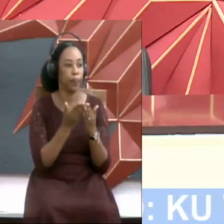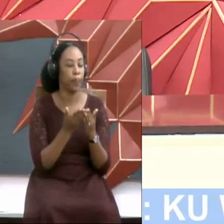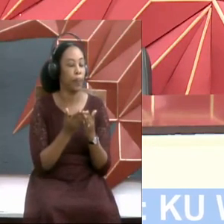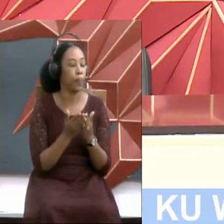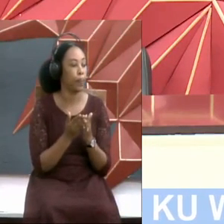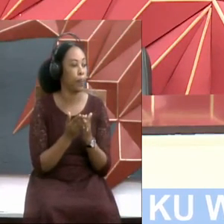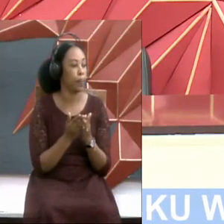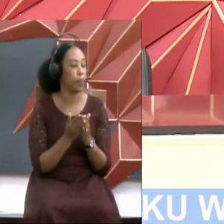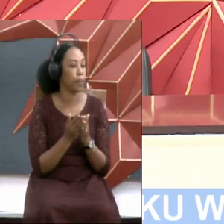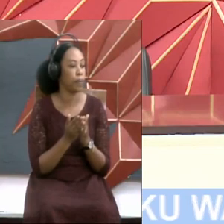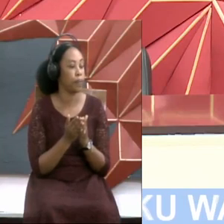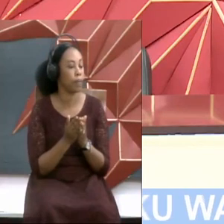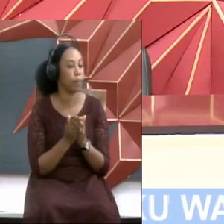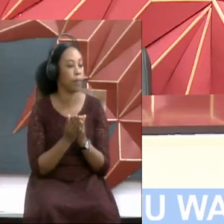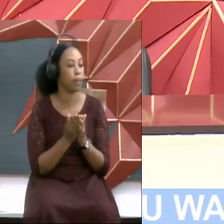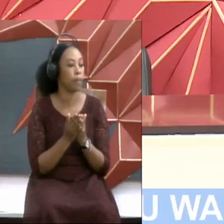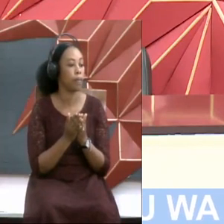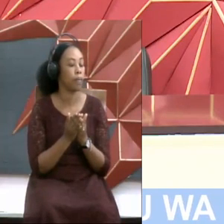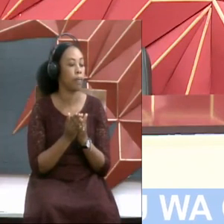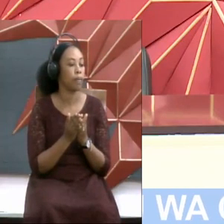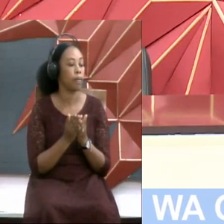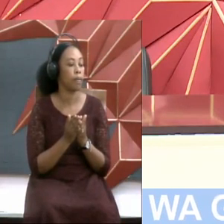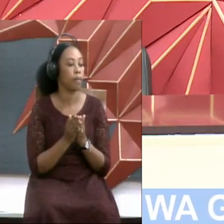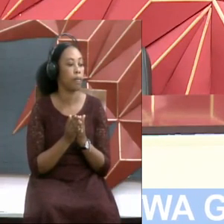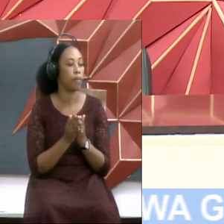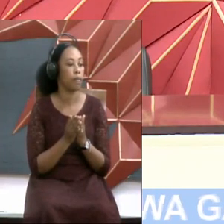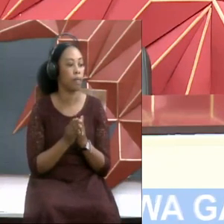ensemble, nous allons remercier